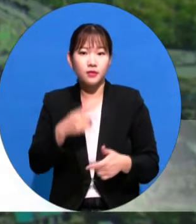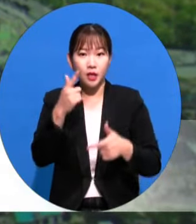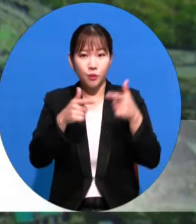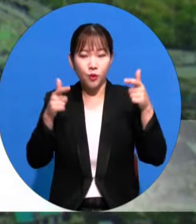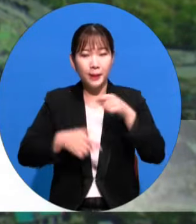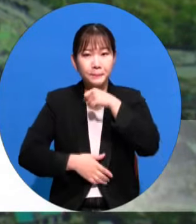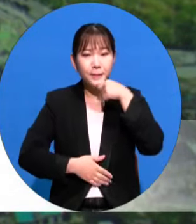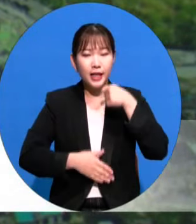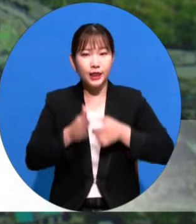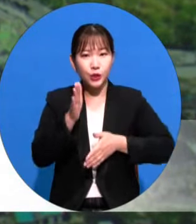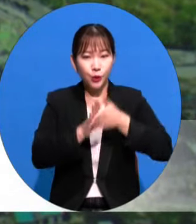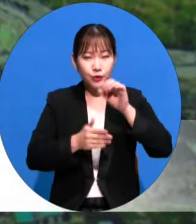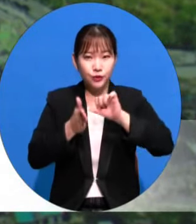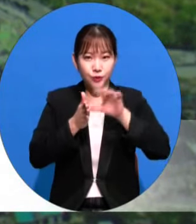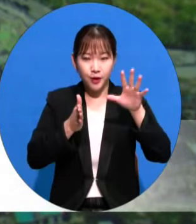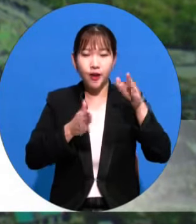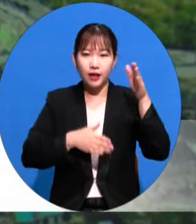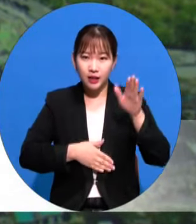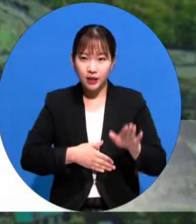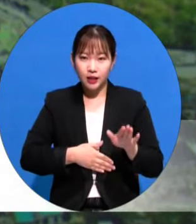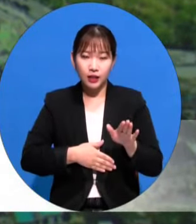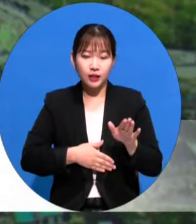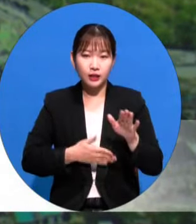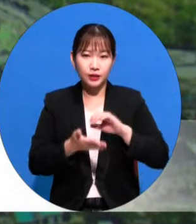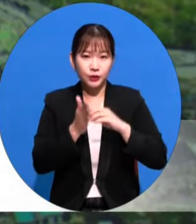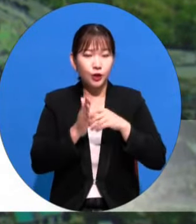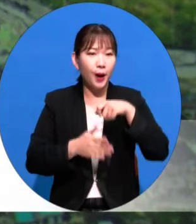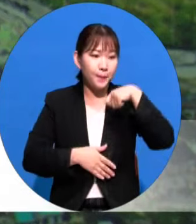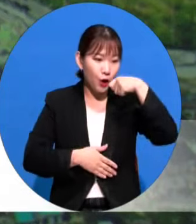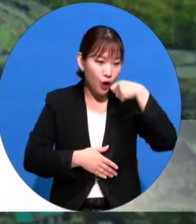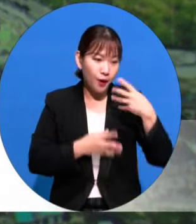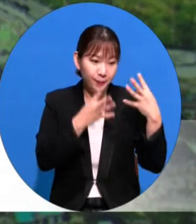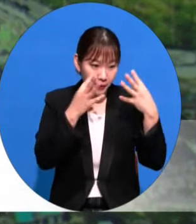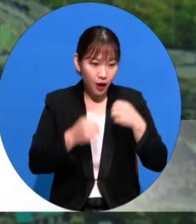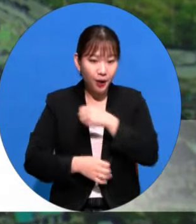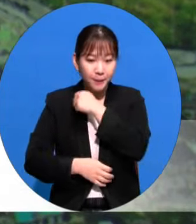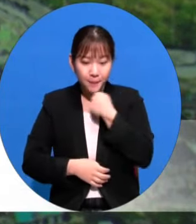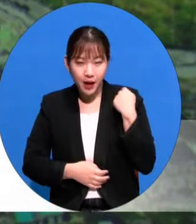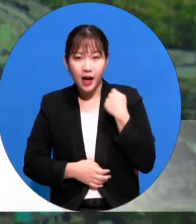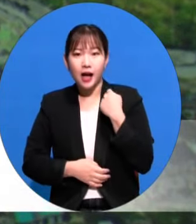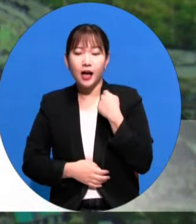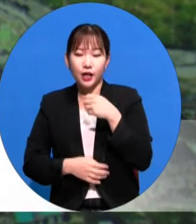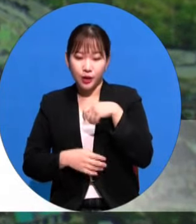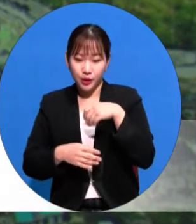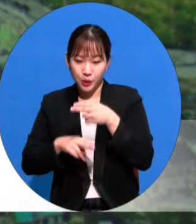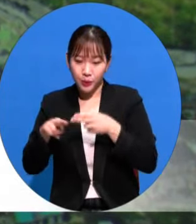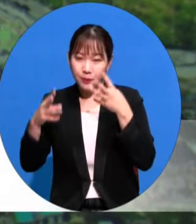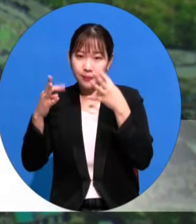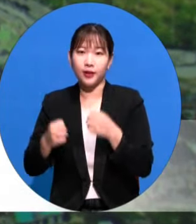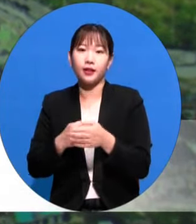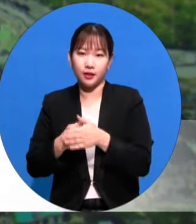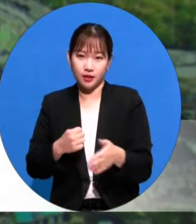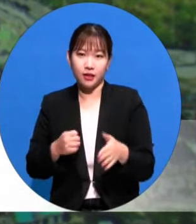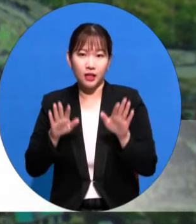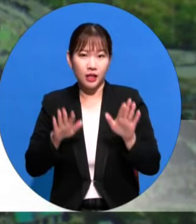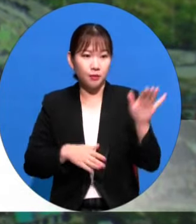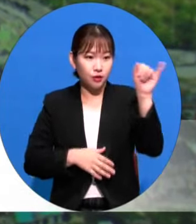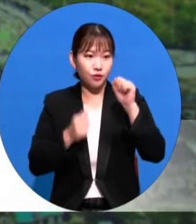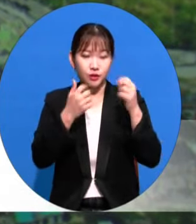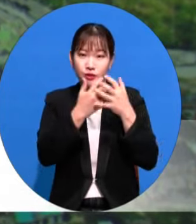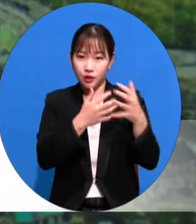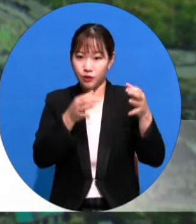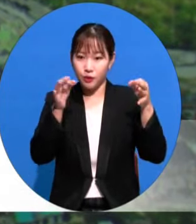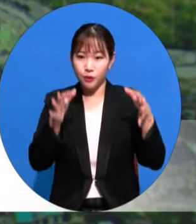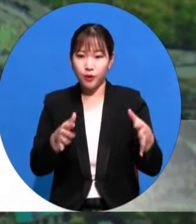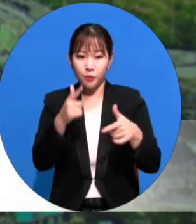목포는 맛의 도시라 불립니다. 그만큼 먹거리도 풍부하고 맛있는 음식도 많기 때문인데요. 이번 전국체전